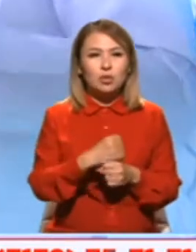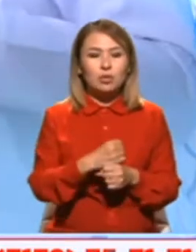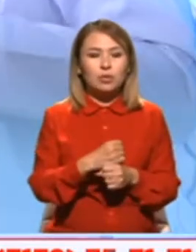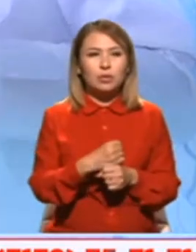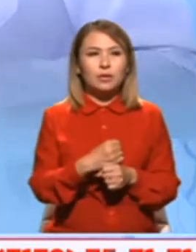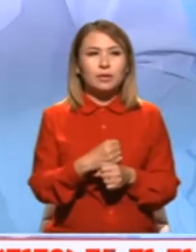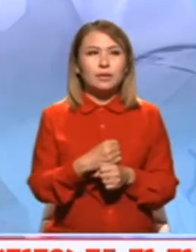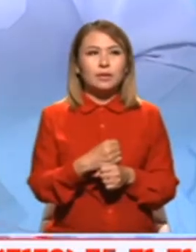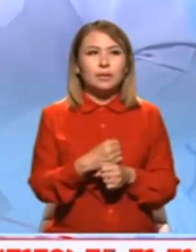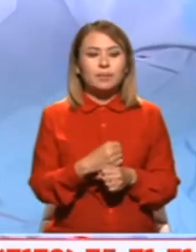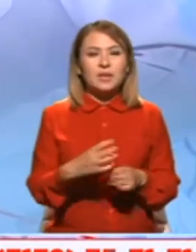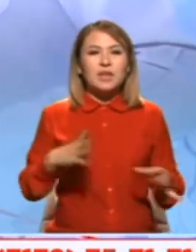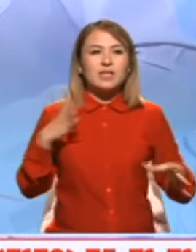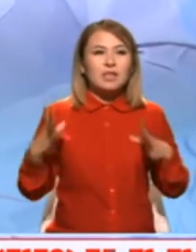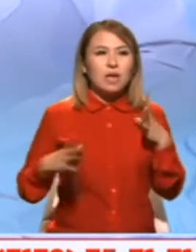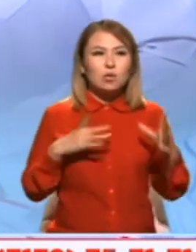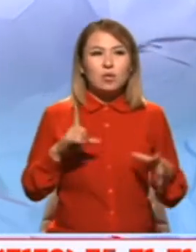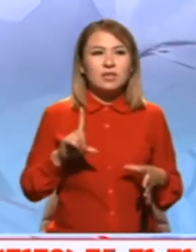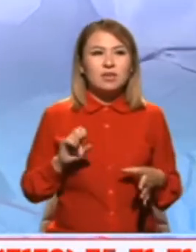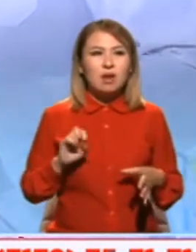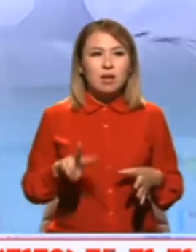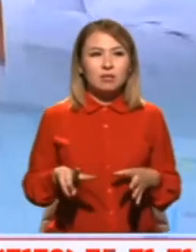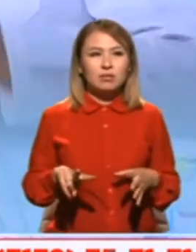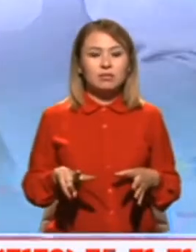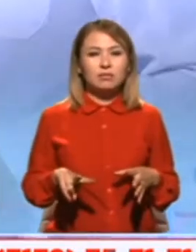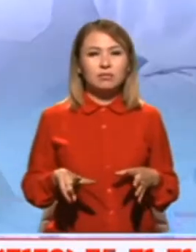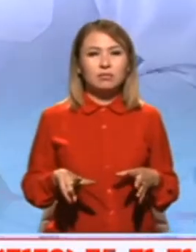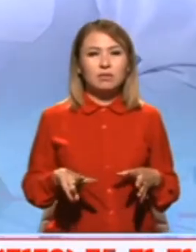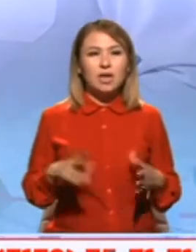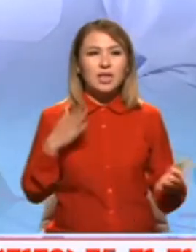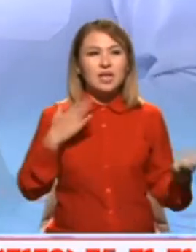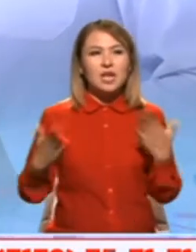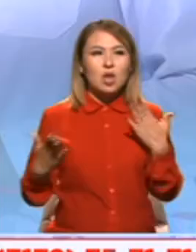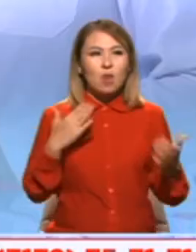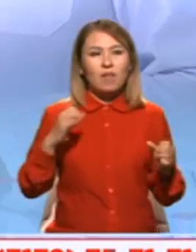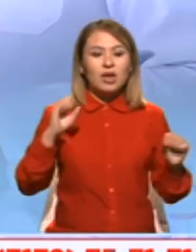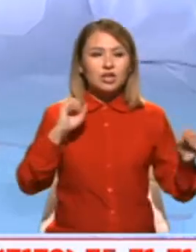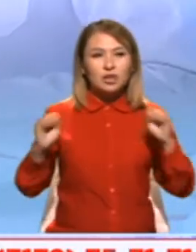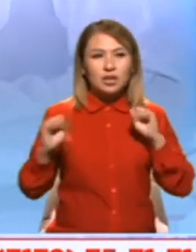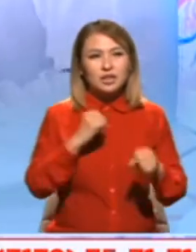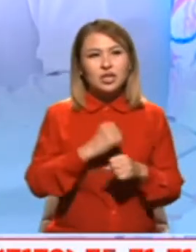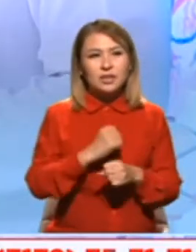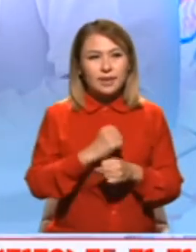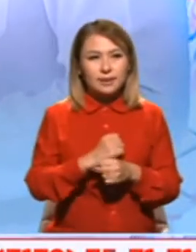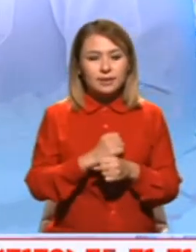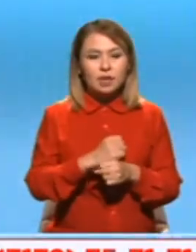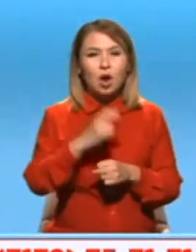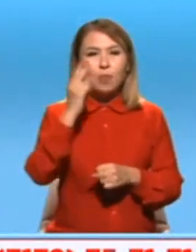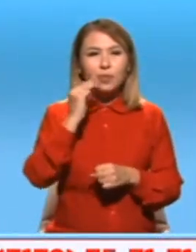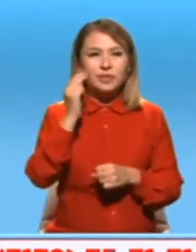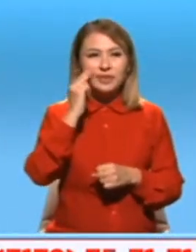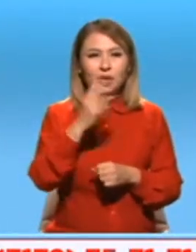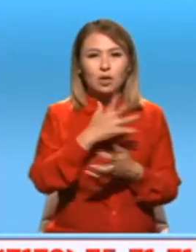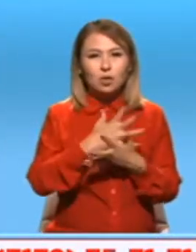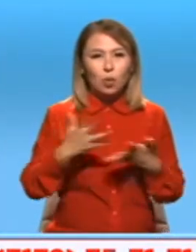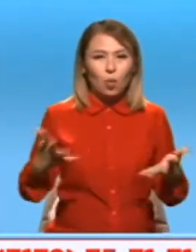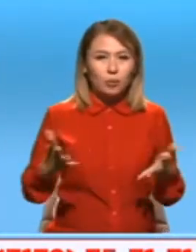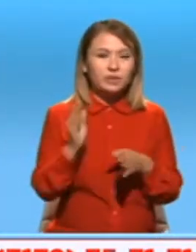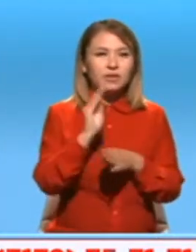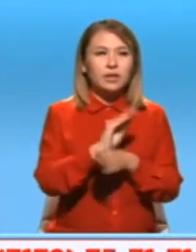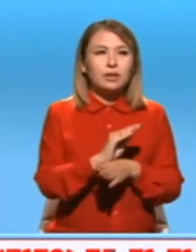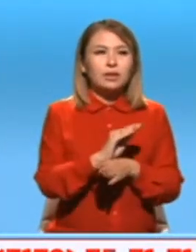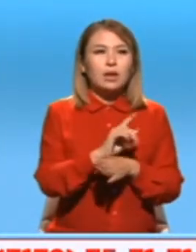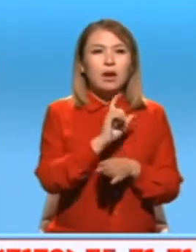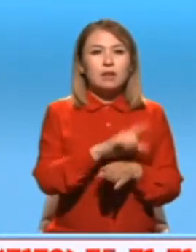яғни тренажер залдарында жұмыс істейтін, тренировка жасайтын жігіттерде, кісілерде болуы мүмкін. Және де одан